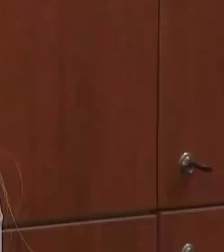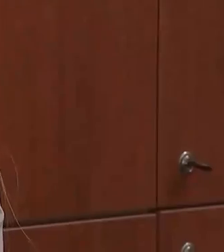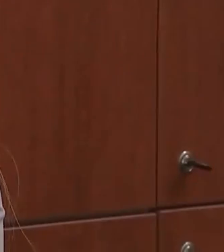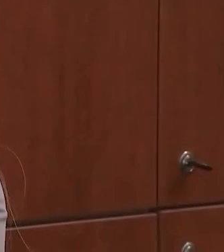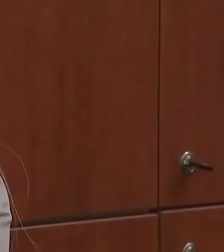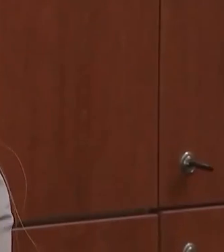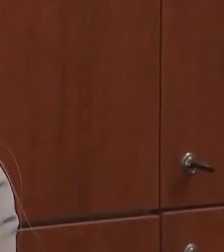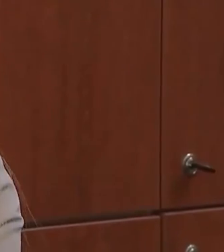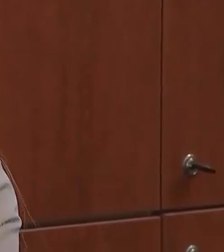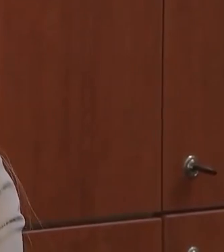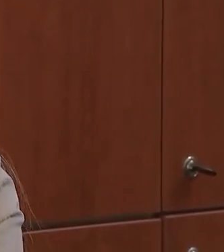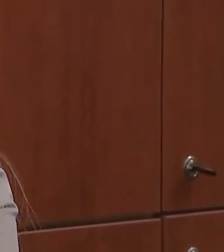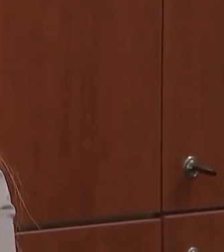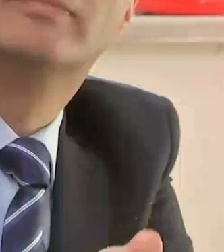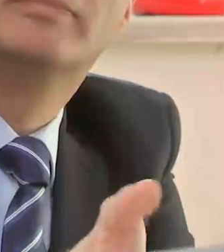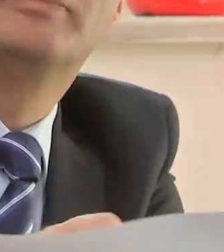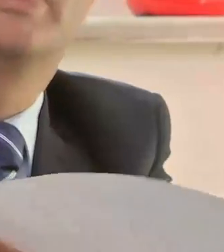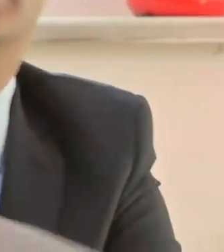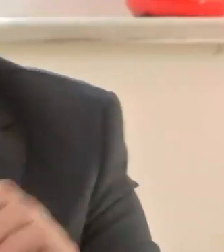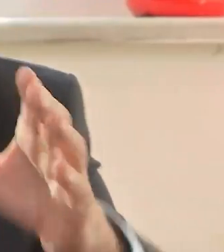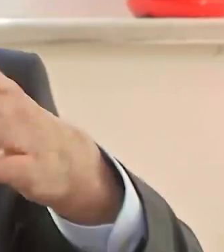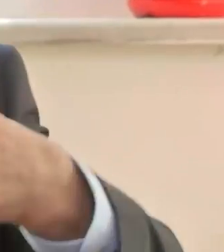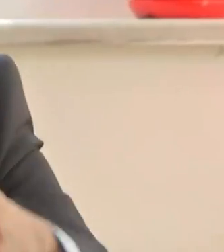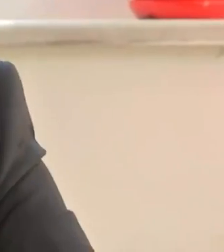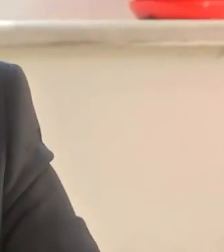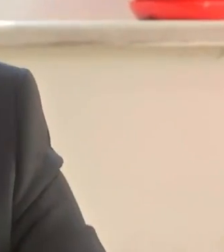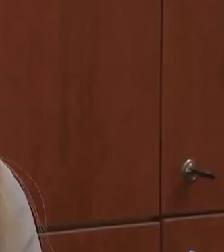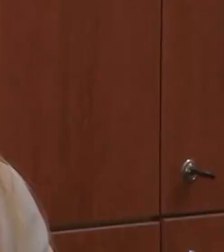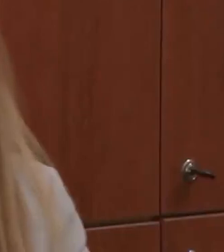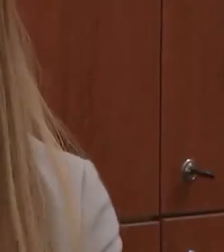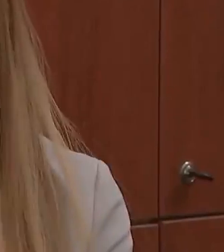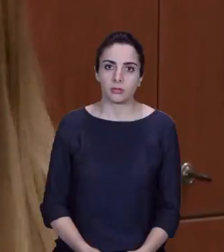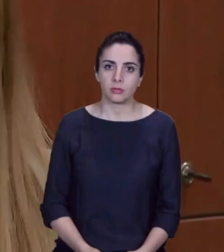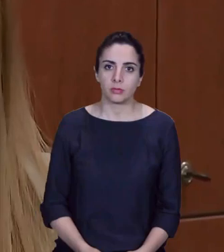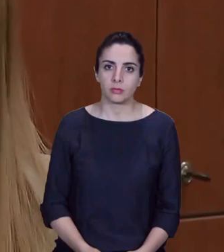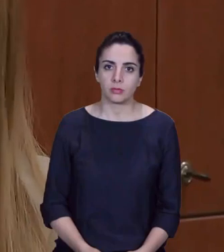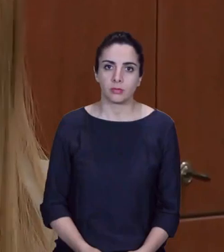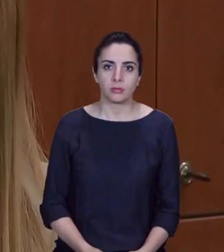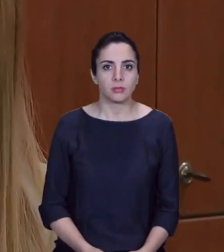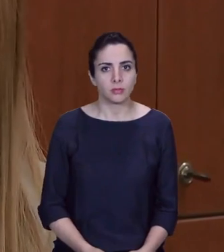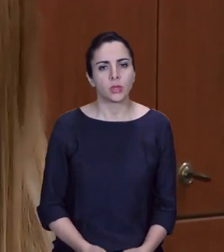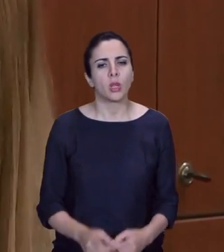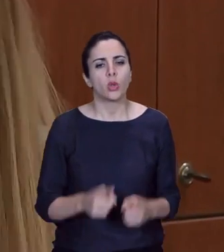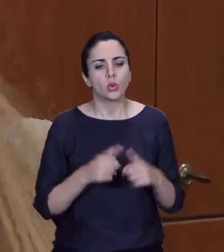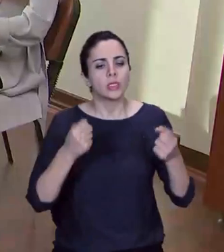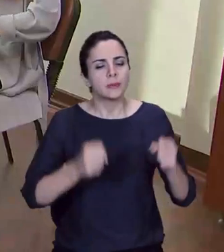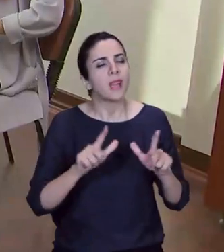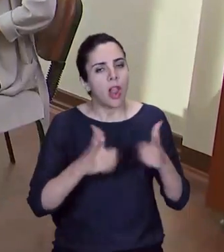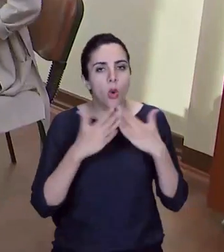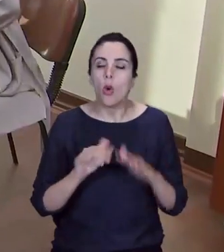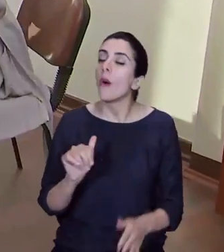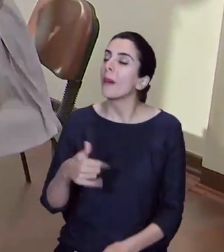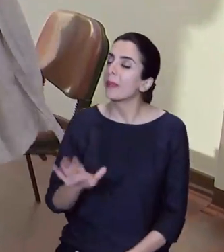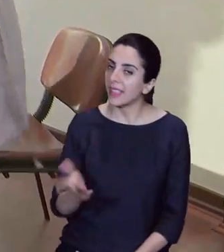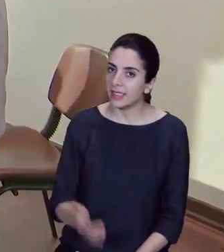Alev dilekçeye imza attı. Memnun sırıtarak müdüre uzattı. Müdür bakıyor. O zaman ben sizi daha fazla meşgul etmeyeyim. Ne